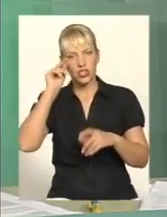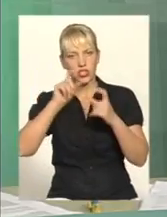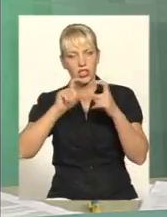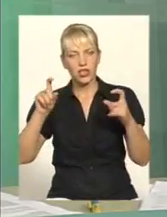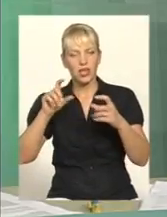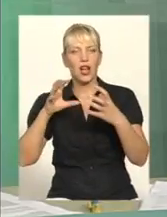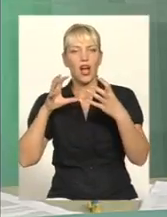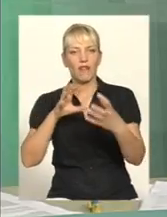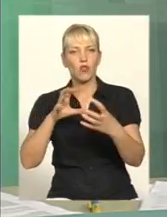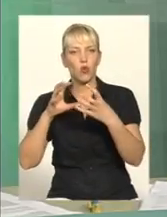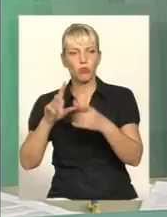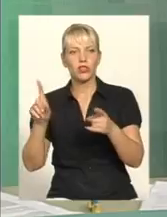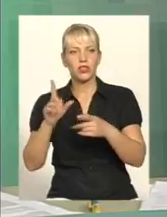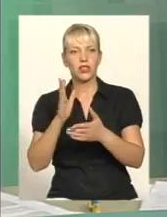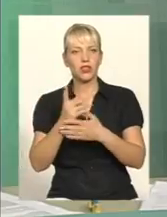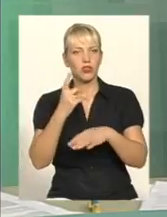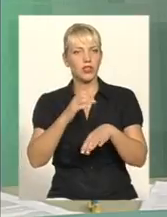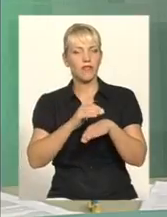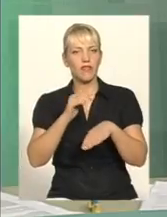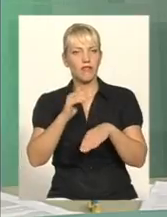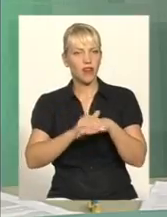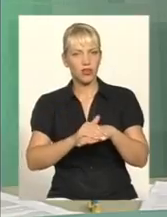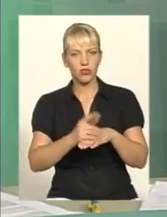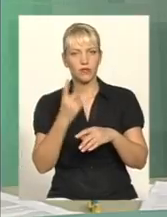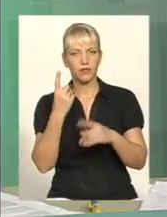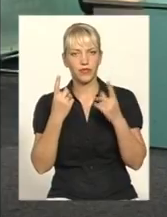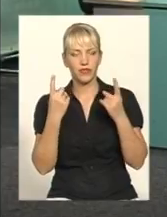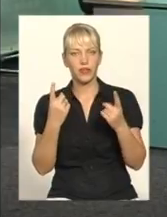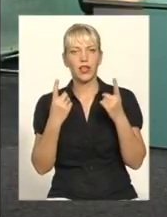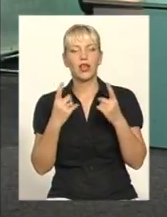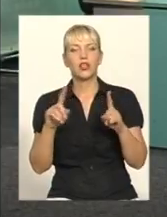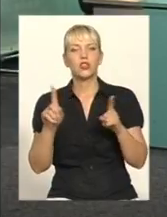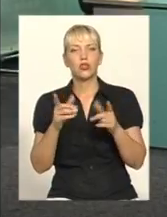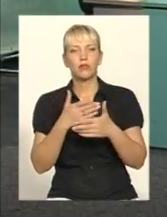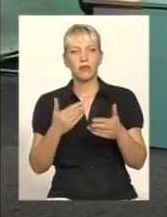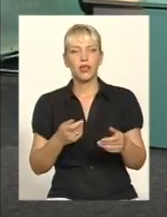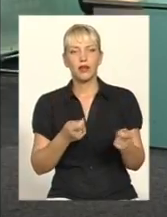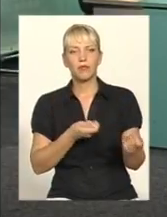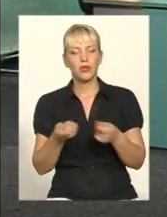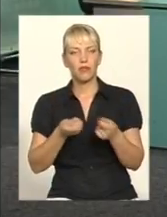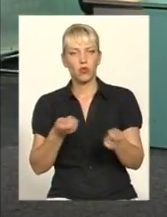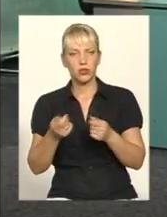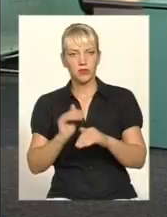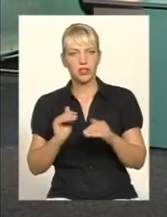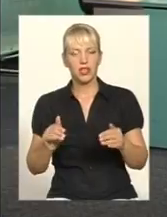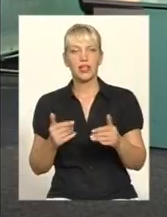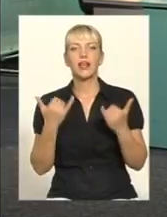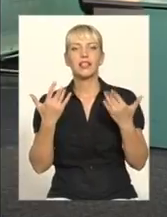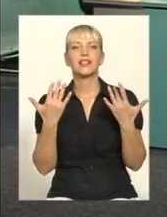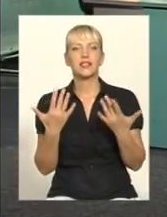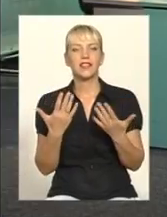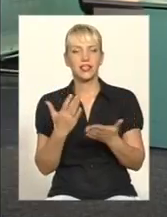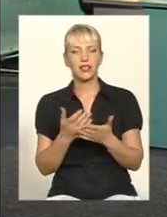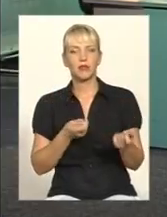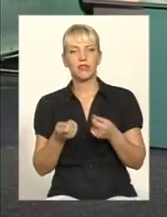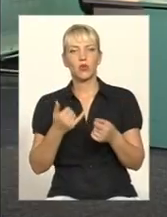є безперечно одним із факторів, що ми маємо підвозити з оптимізованим. Нині здійснюється наскільки підвіз?